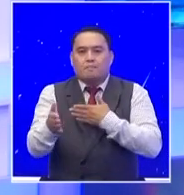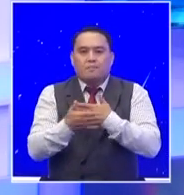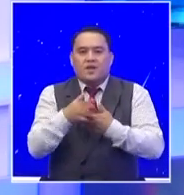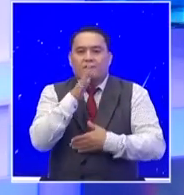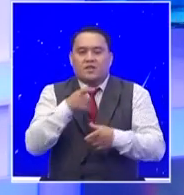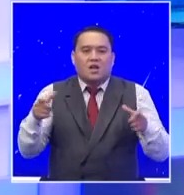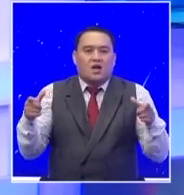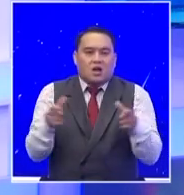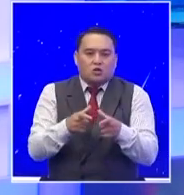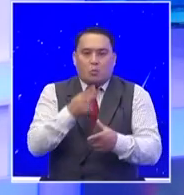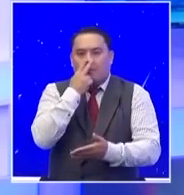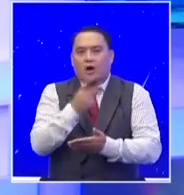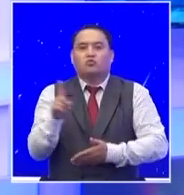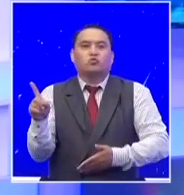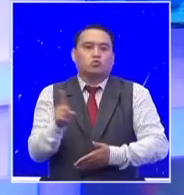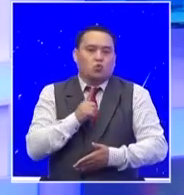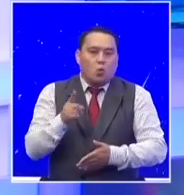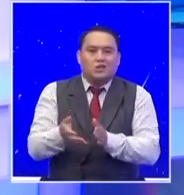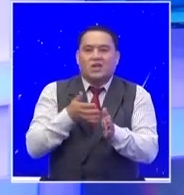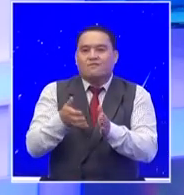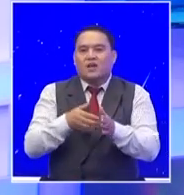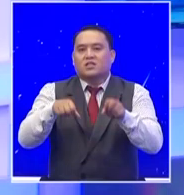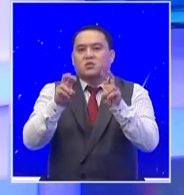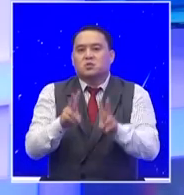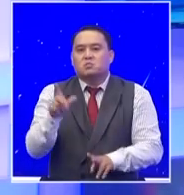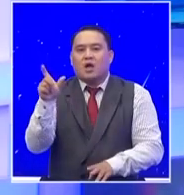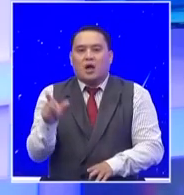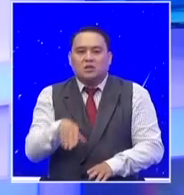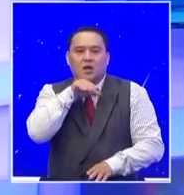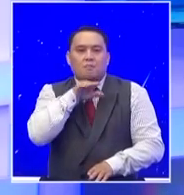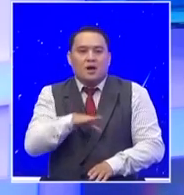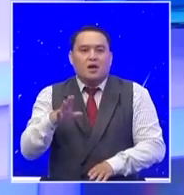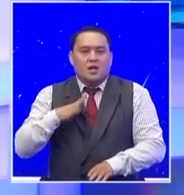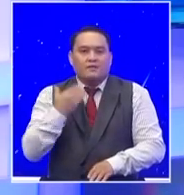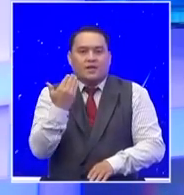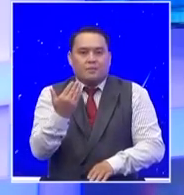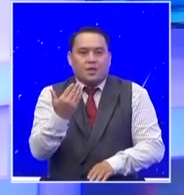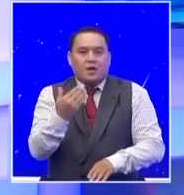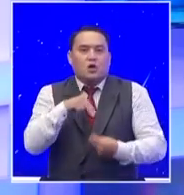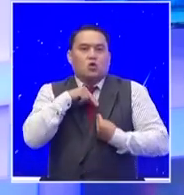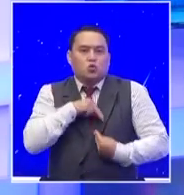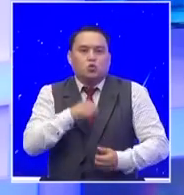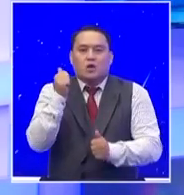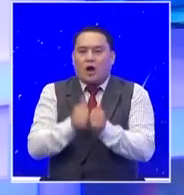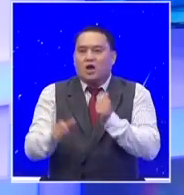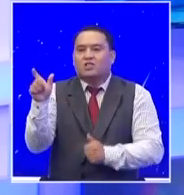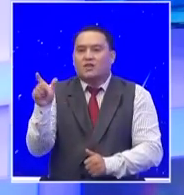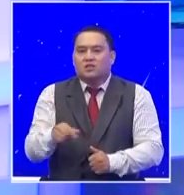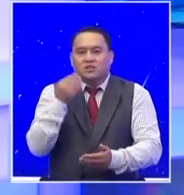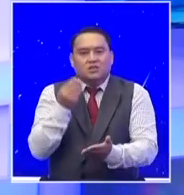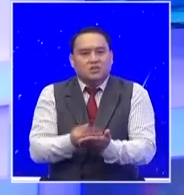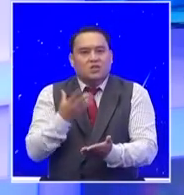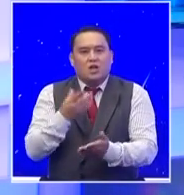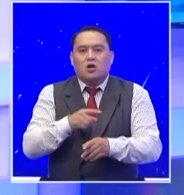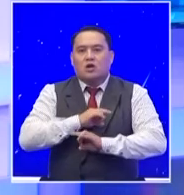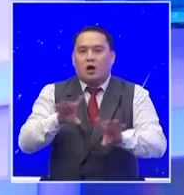пандемии, которая показала, что в стране остро ощущается дефицит специальности этой сферы. Труд каждого врача неоценим,